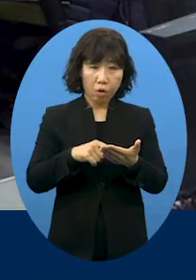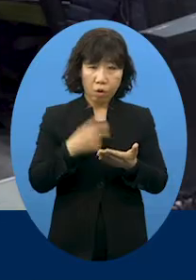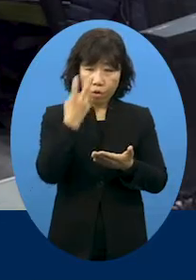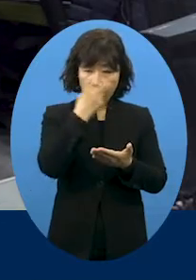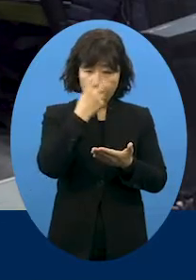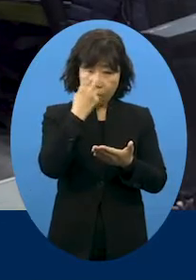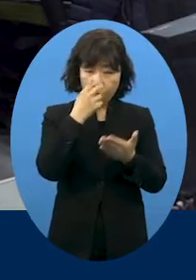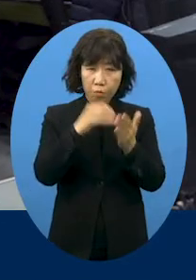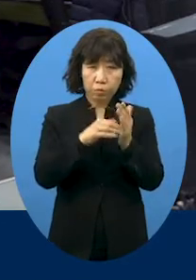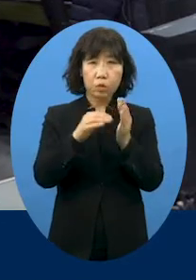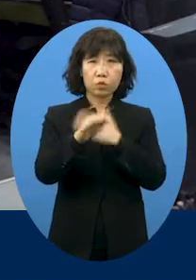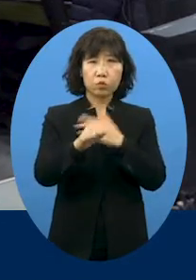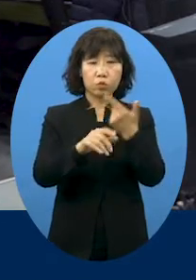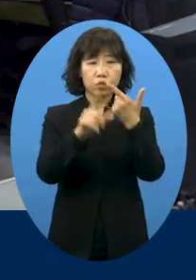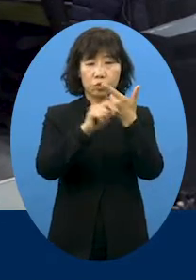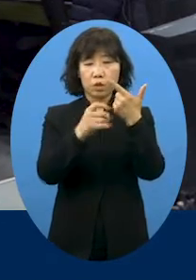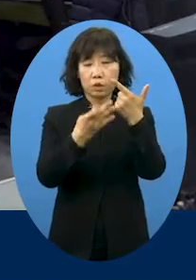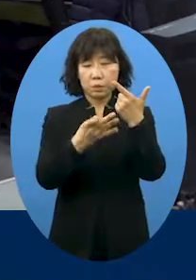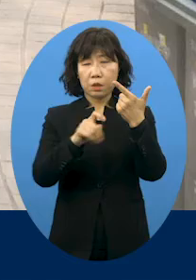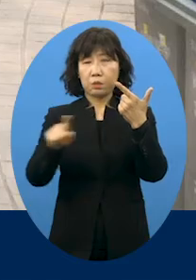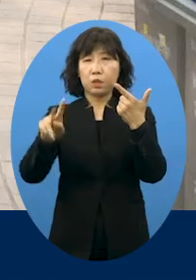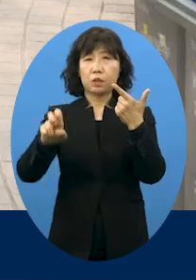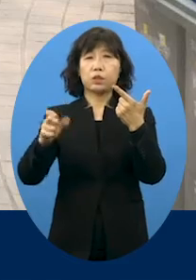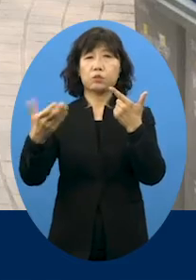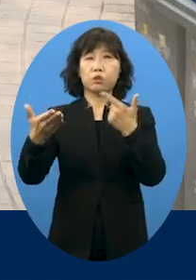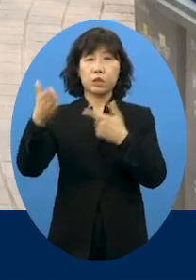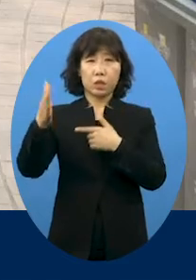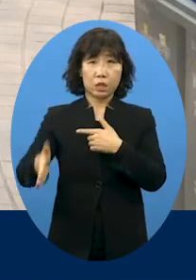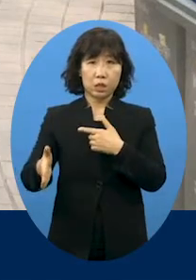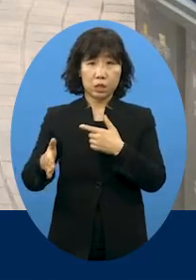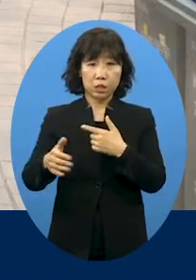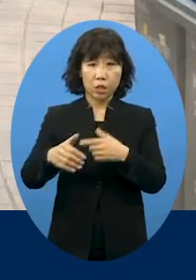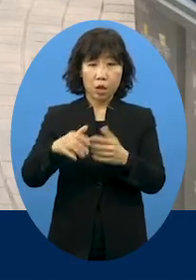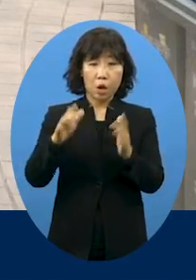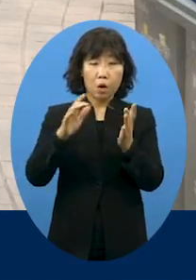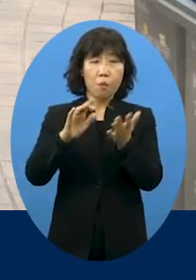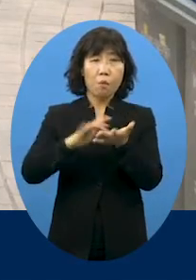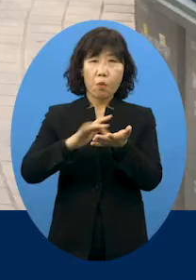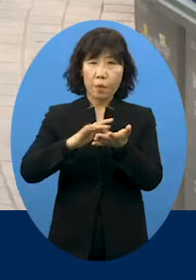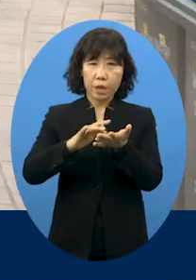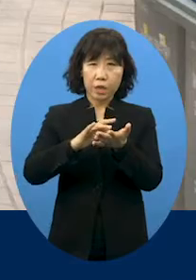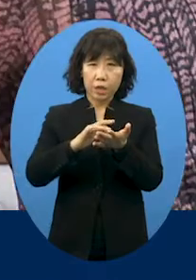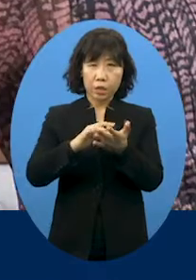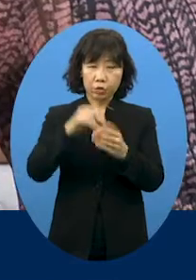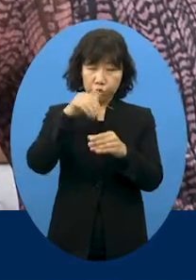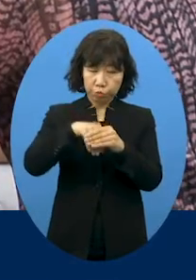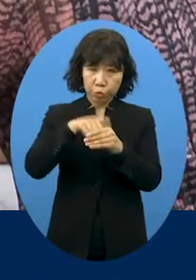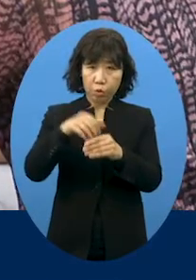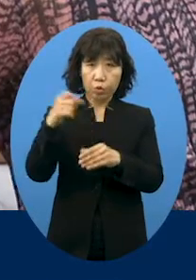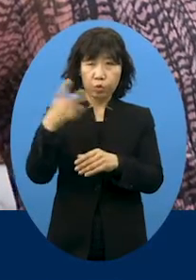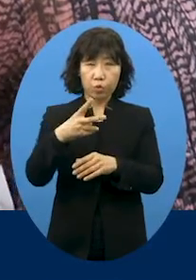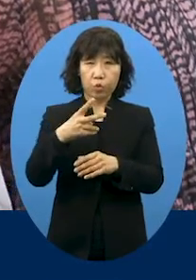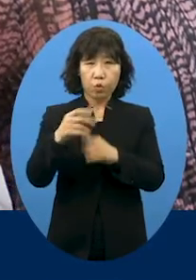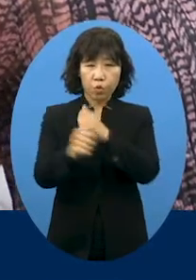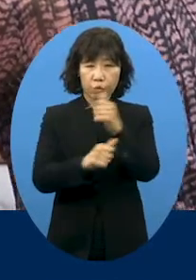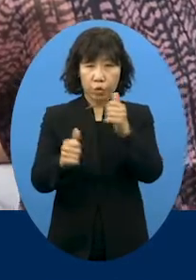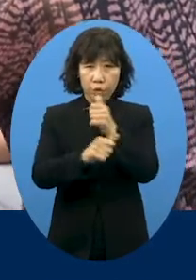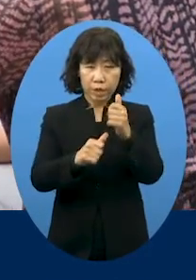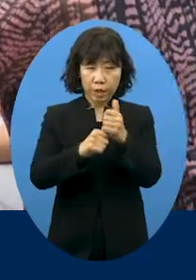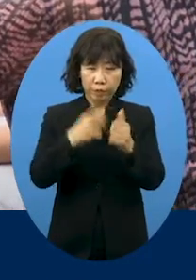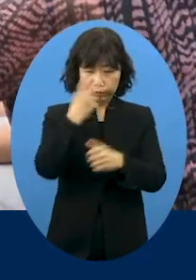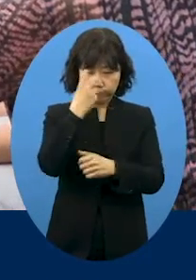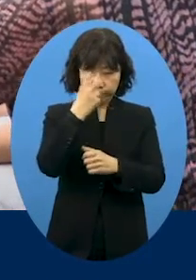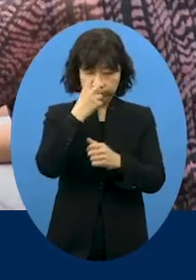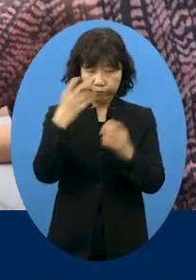부서에서 검토한 후 6월 14일부터 29일까지 진행되는 모바일 주민투표와 주민참여예산 위원회 심의를